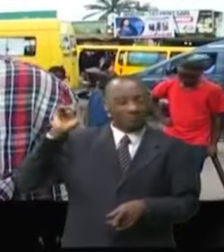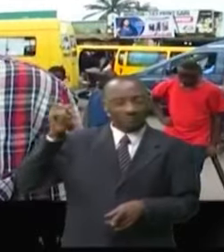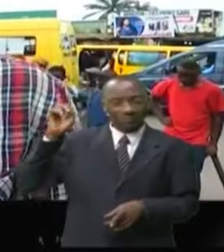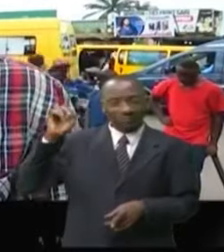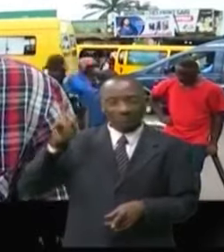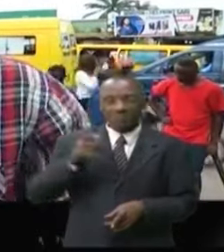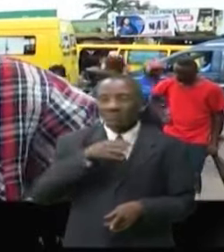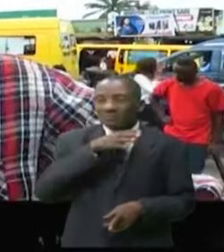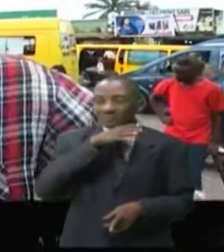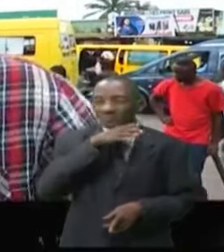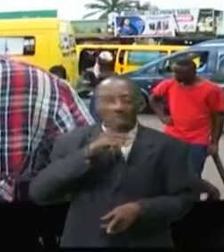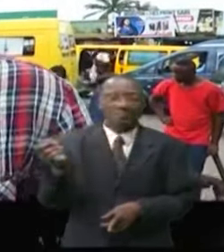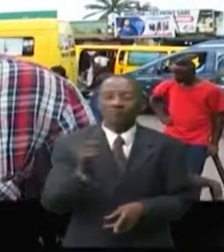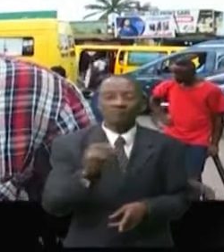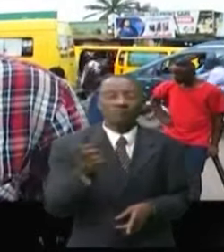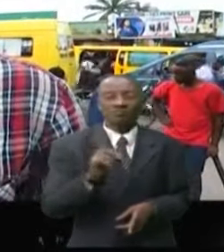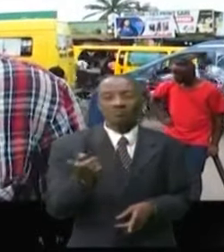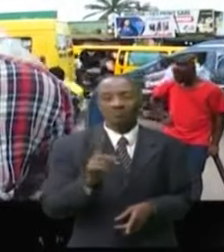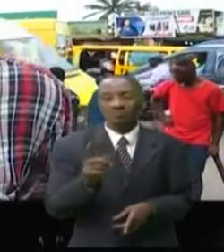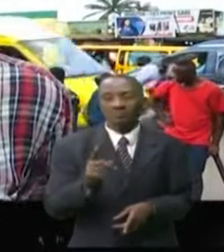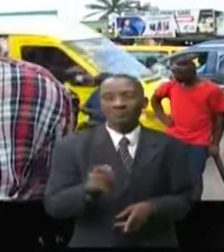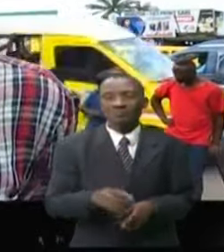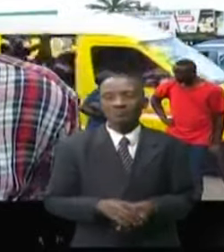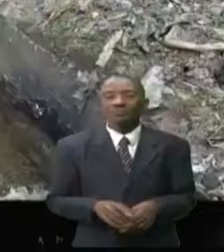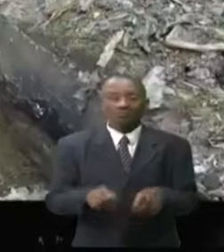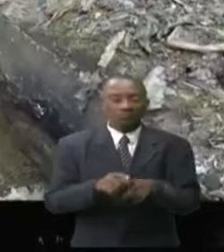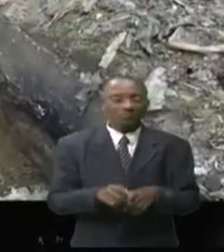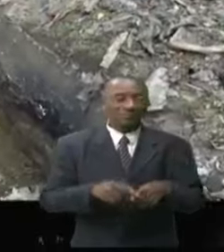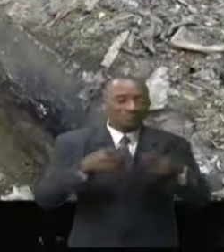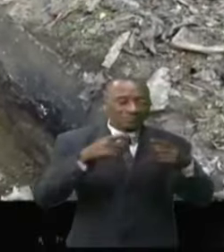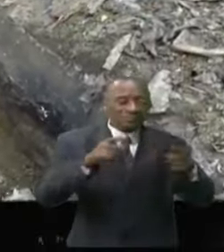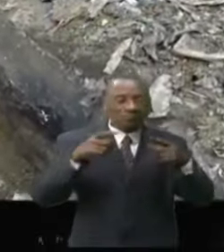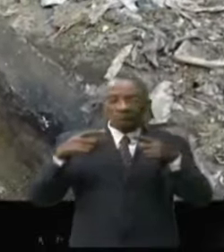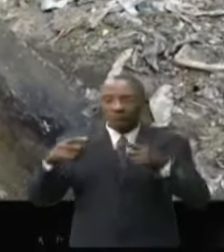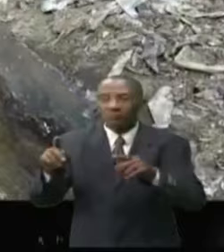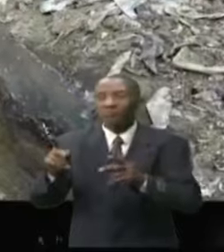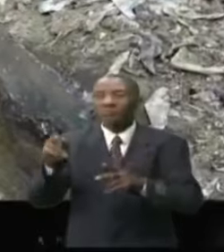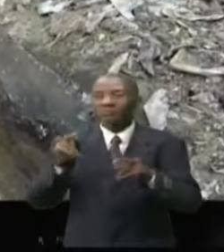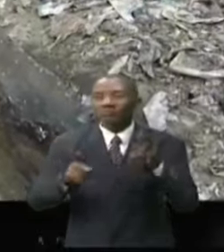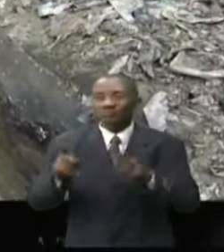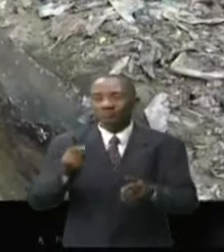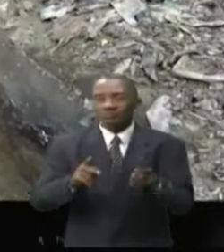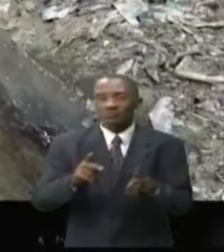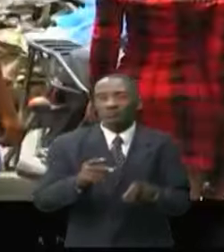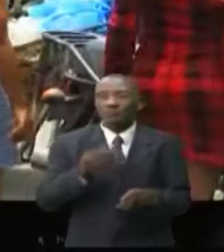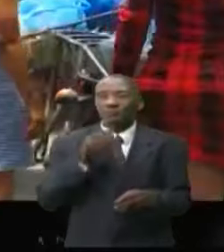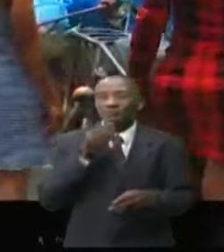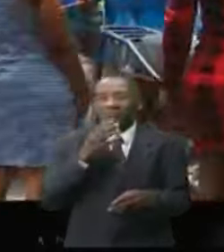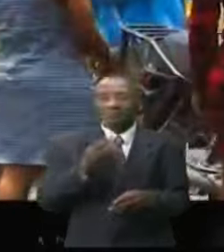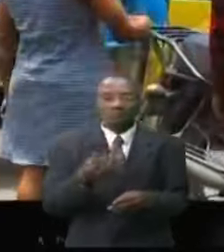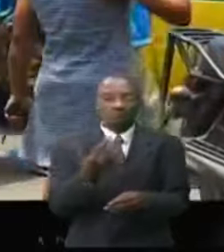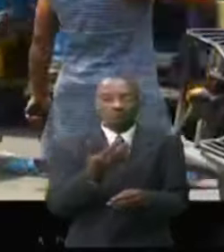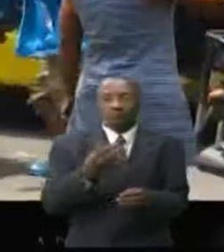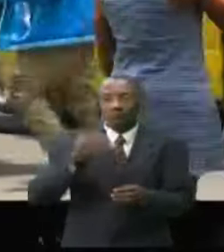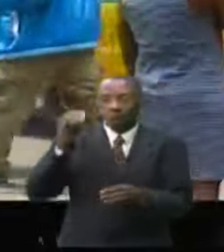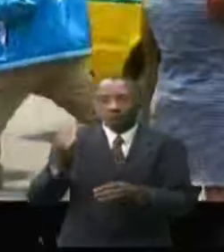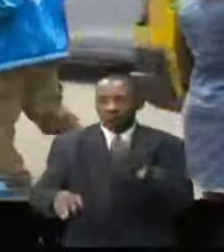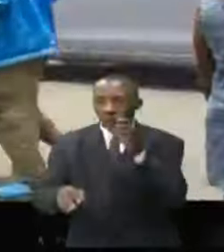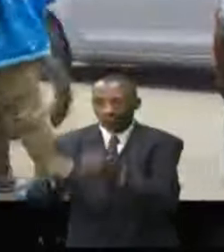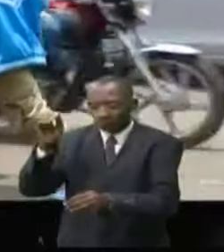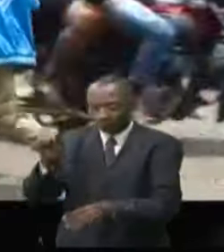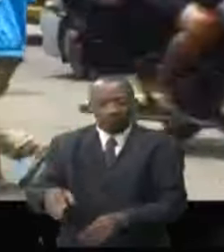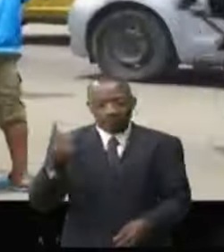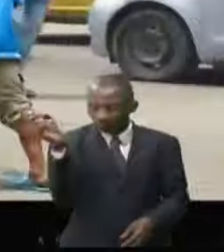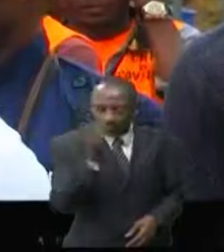ensemble nous sommes en train de curer les cannivaux au niveau du R habitués aux itinérance signe de son pragmatisme